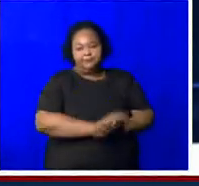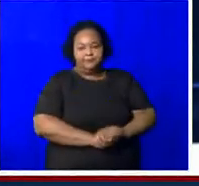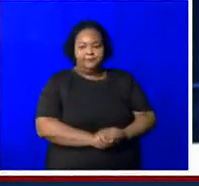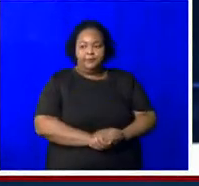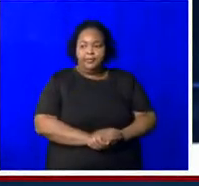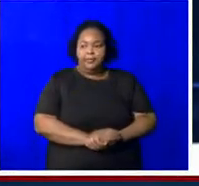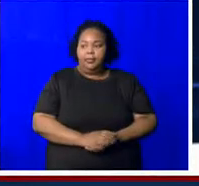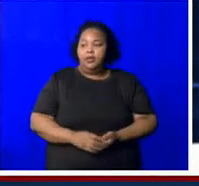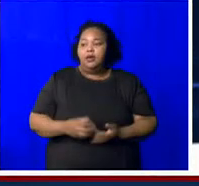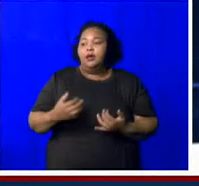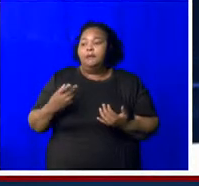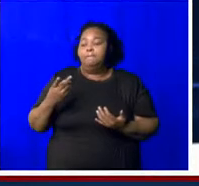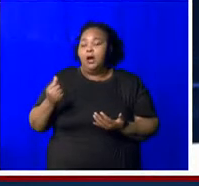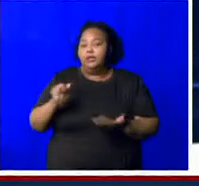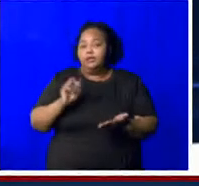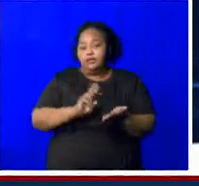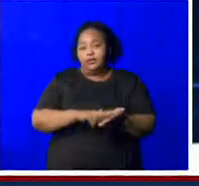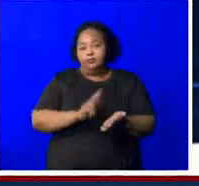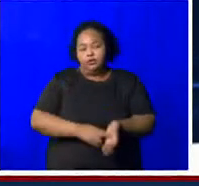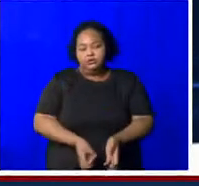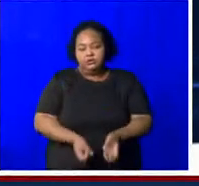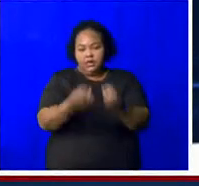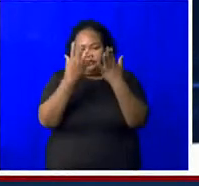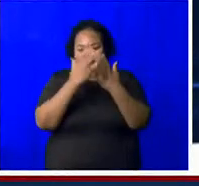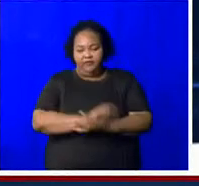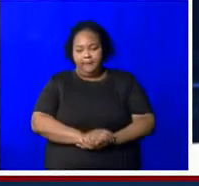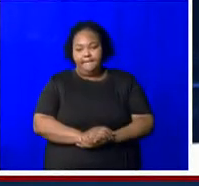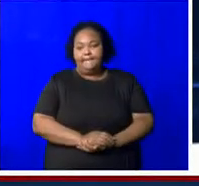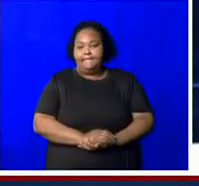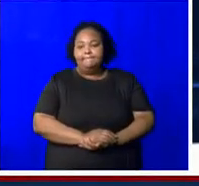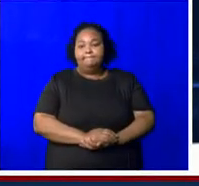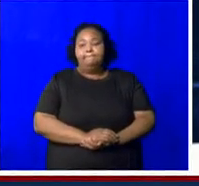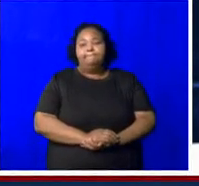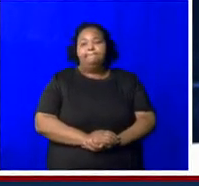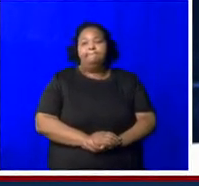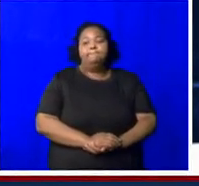Maswati lamahle semukele nangu umbiko wetimali.